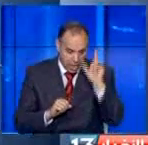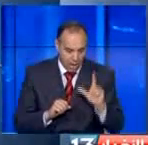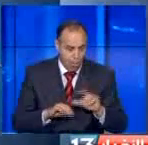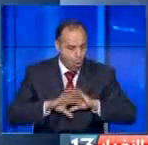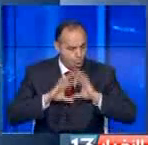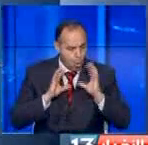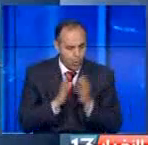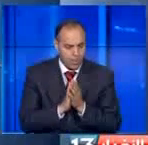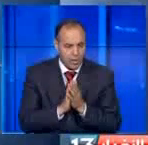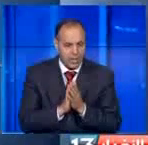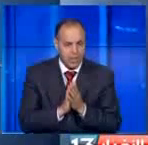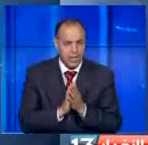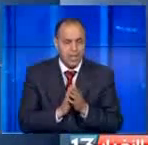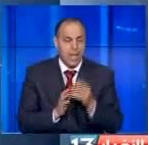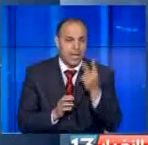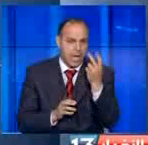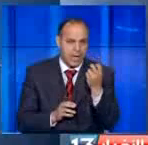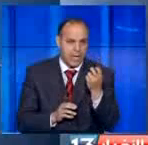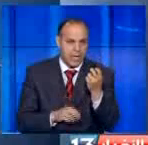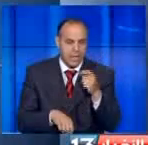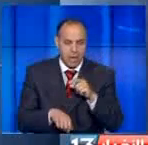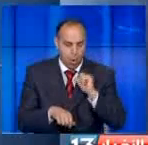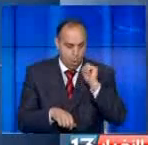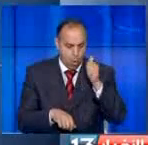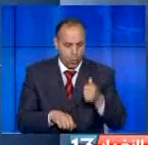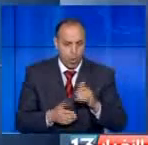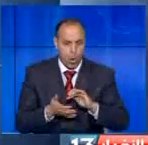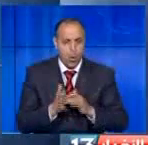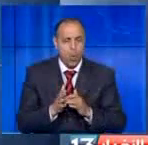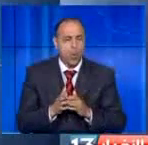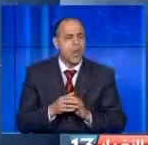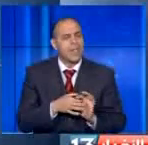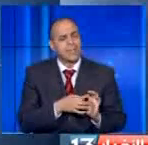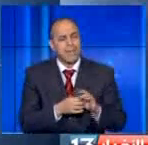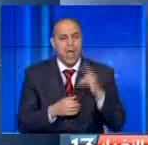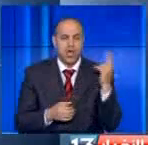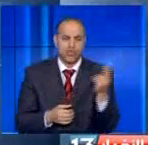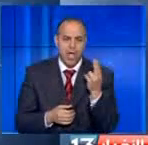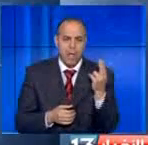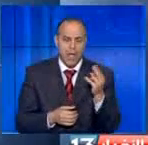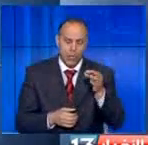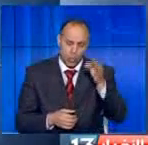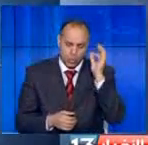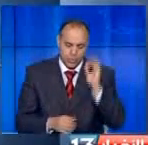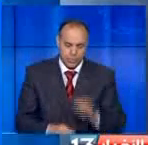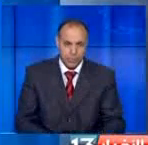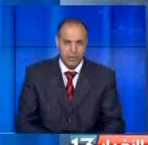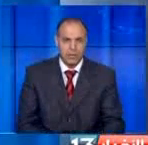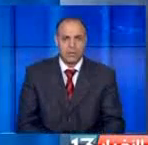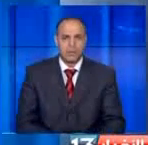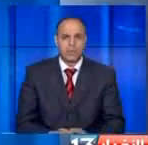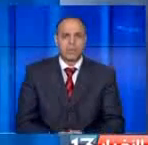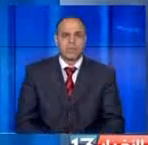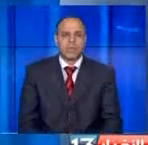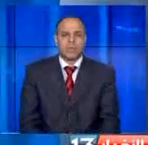عام ليومين بدءا من الغد في كل المؤسسات الجامعة التونسية.